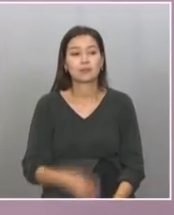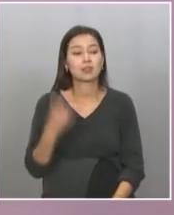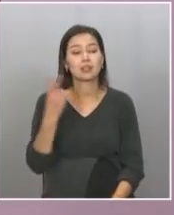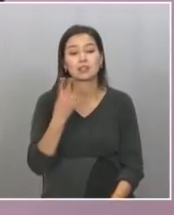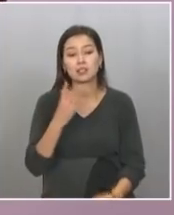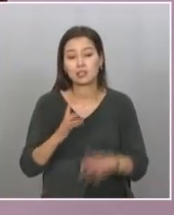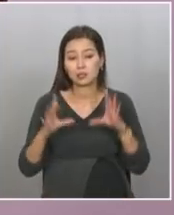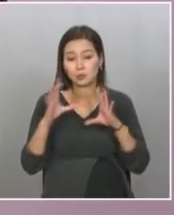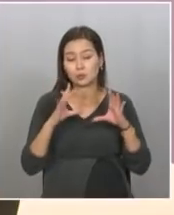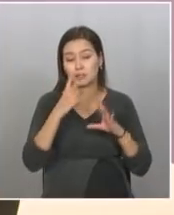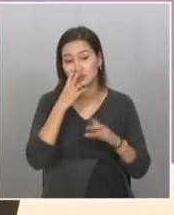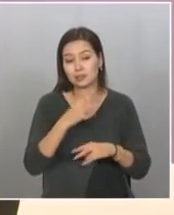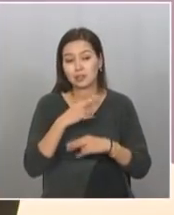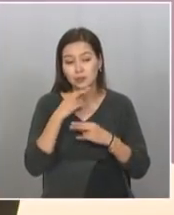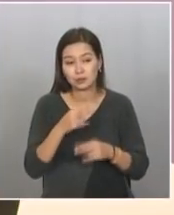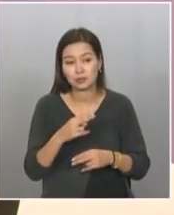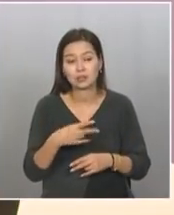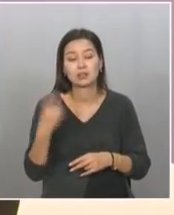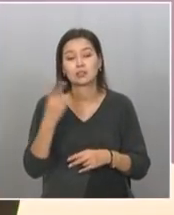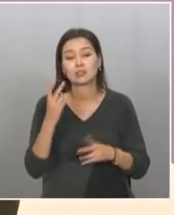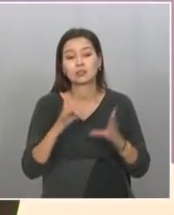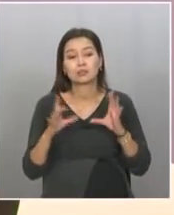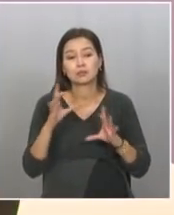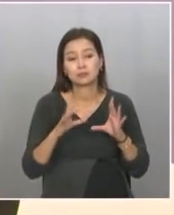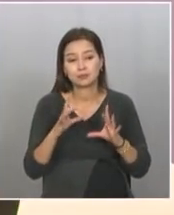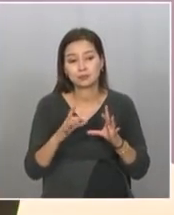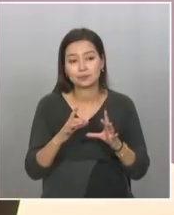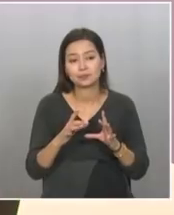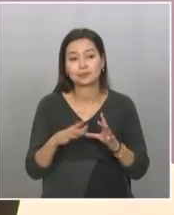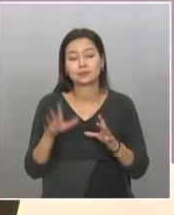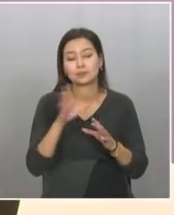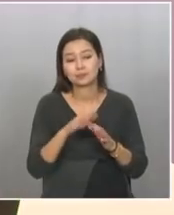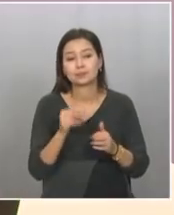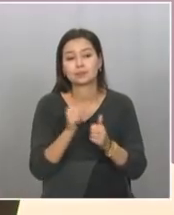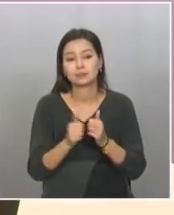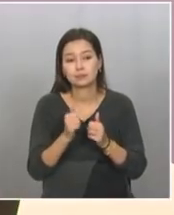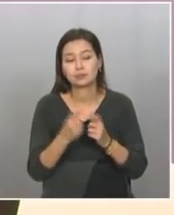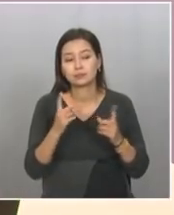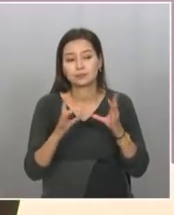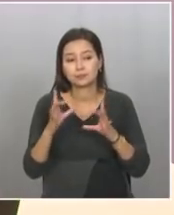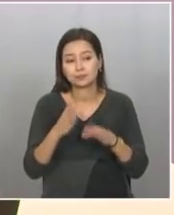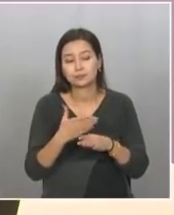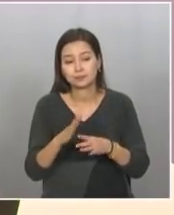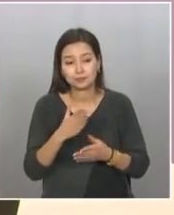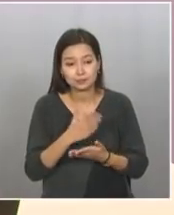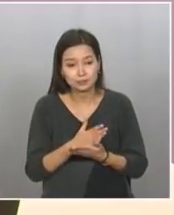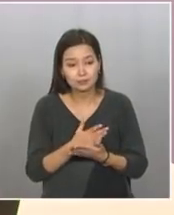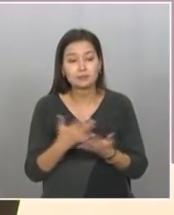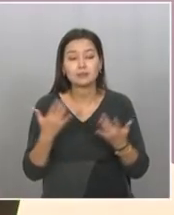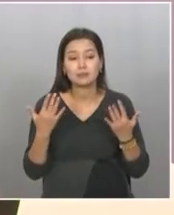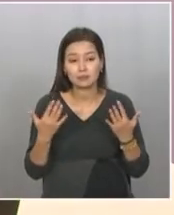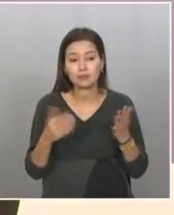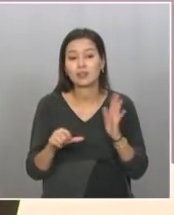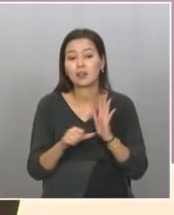дөңгелекке назар аударайық. Екінші дөңгелек неше бірдей бөліктерге бөлінген? Дұрыс, 6